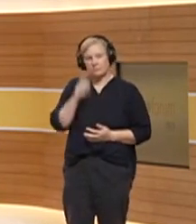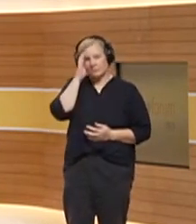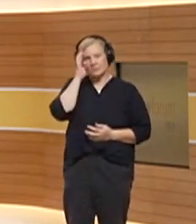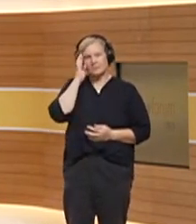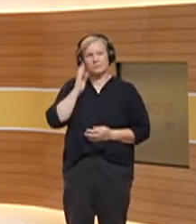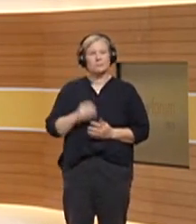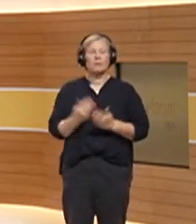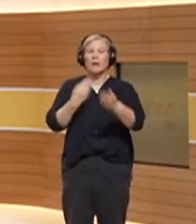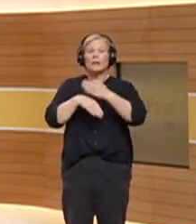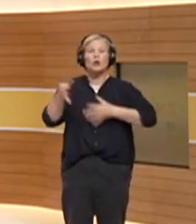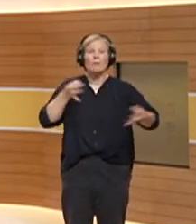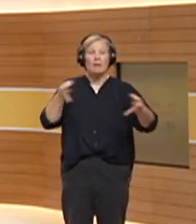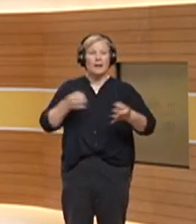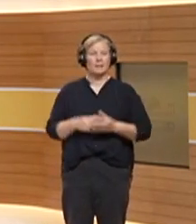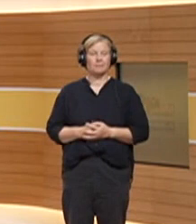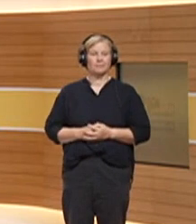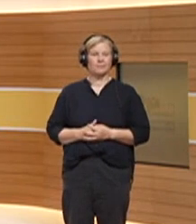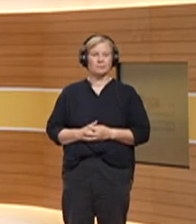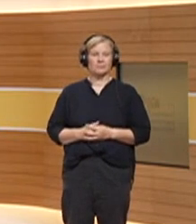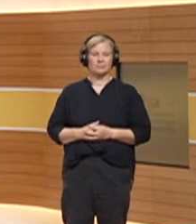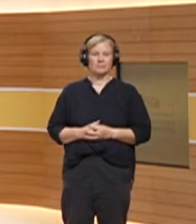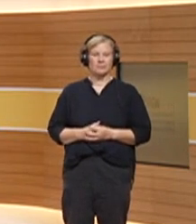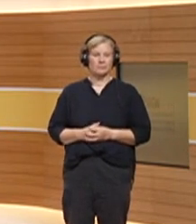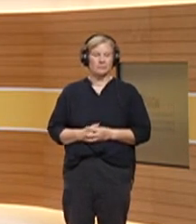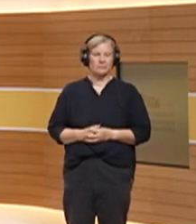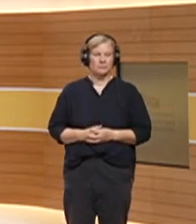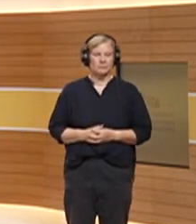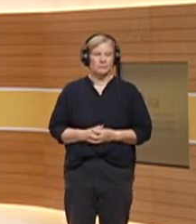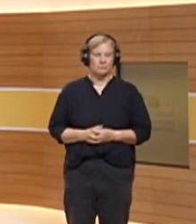Ja, gut. Gibt es weitere Fragen? Ja, da drüben.